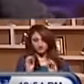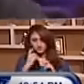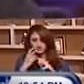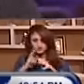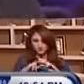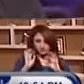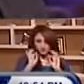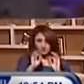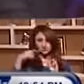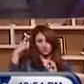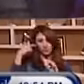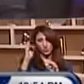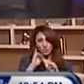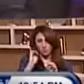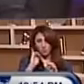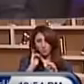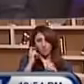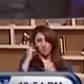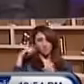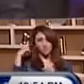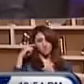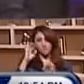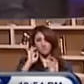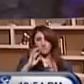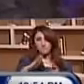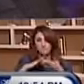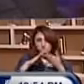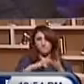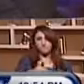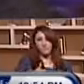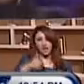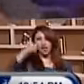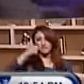محتاج بيفكروا بفكر الف ومش عايزين فكر ب،